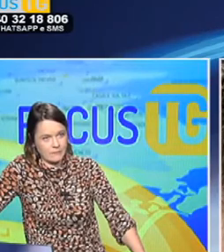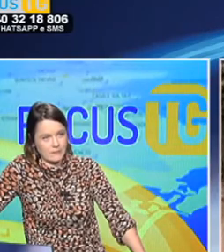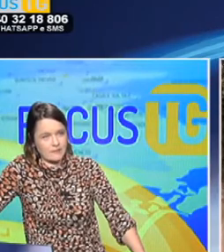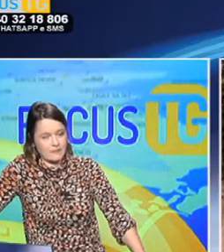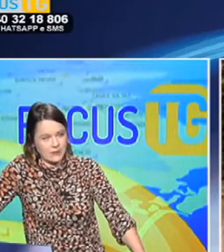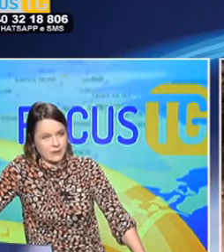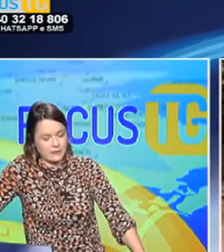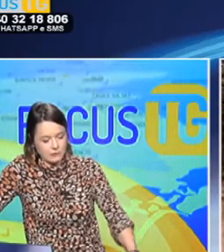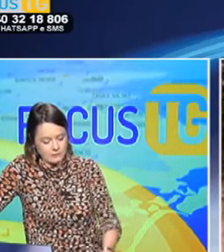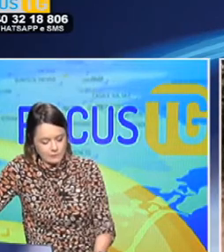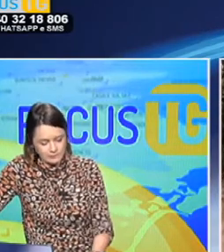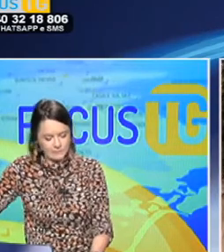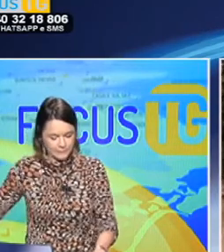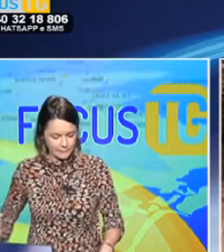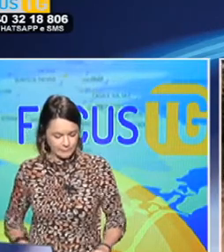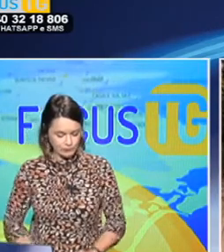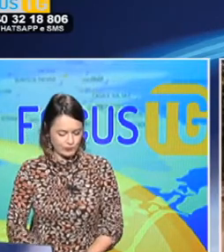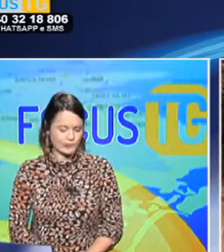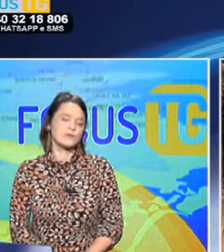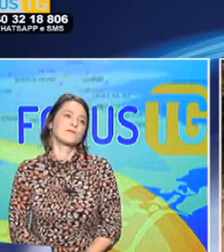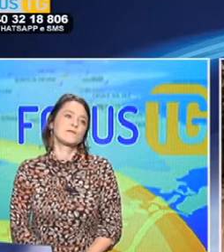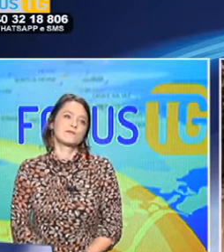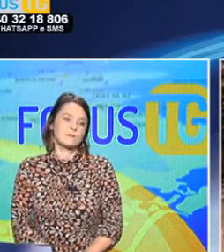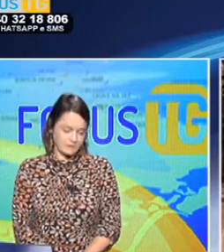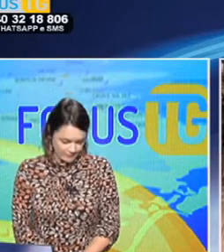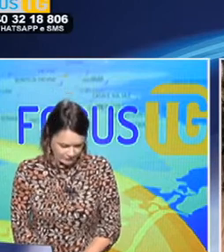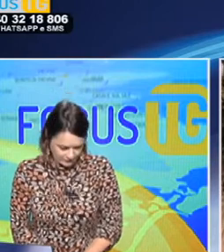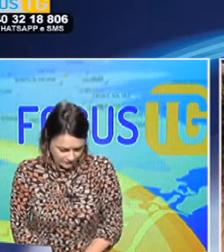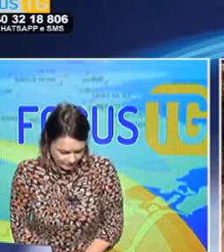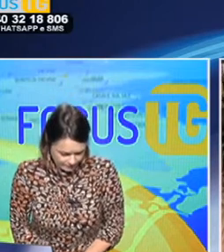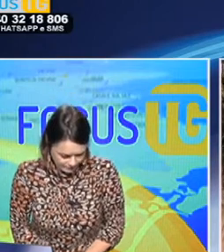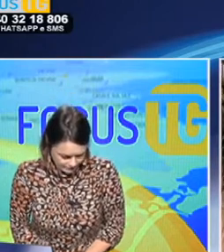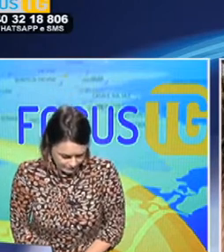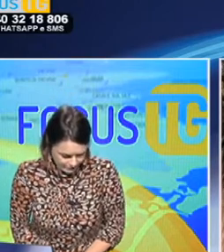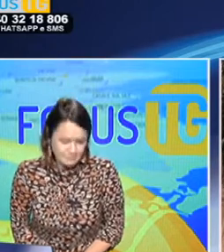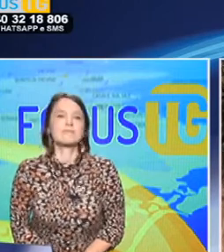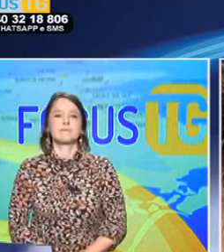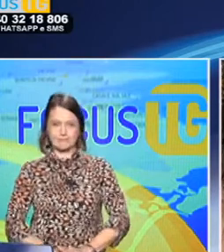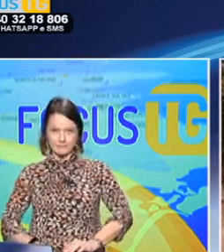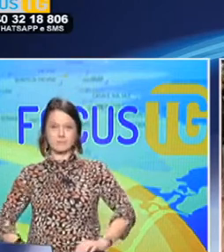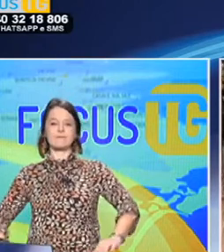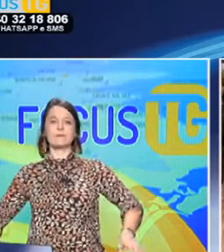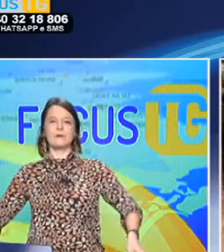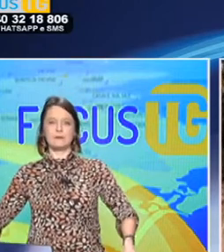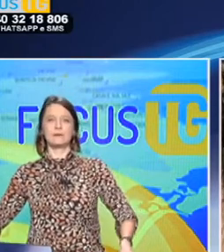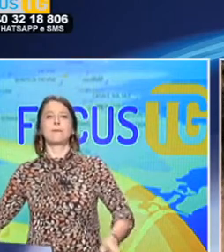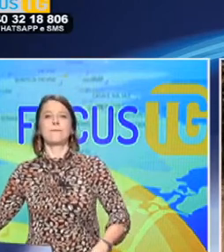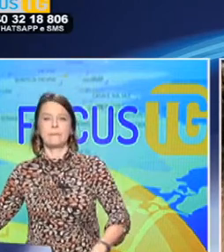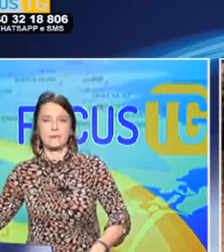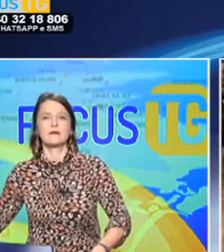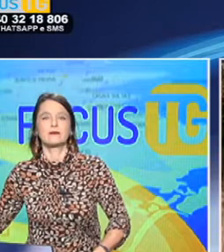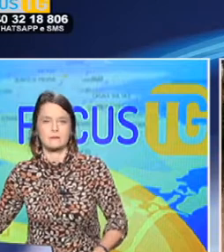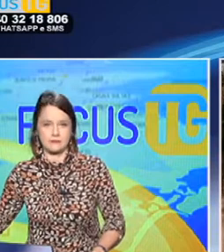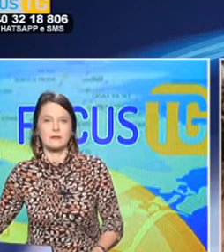a tornare insomma nei ristoranti, nei bar che sono chiusi ormai da più di un mese e che insomma sono